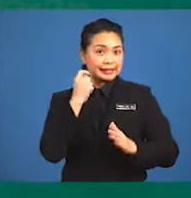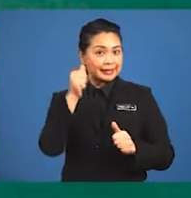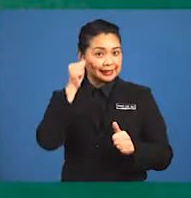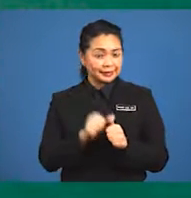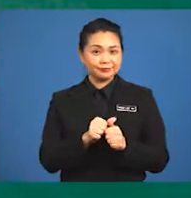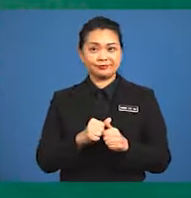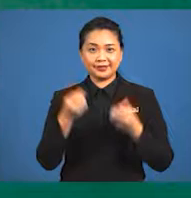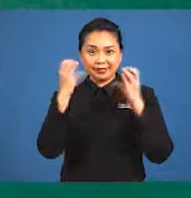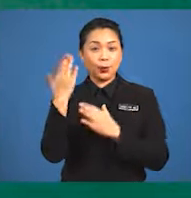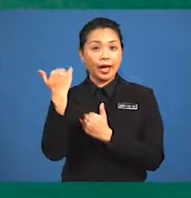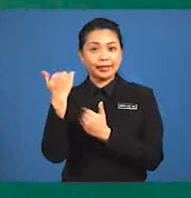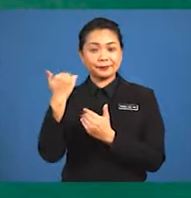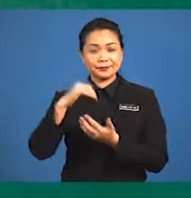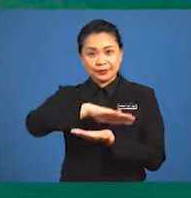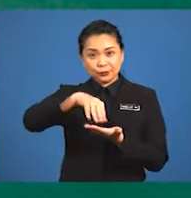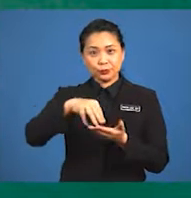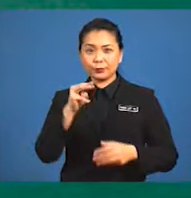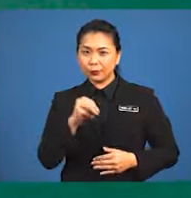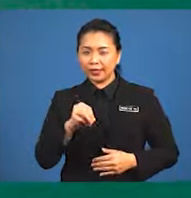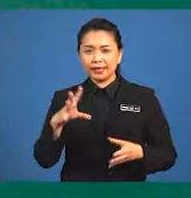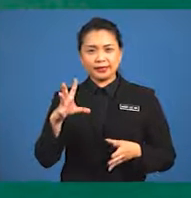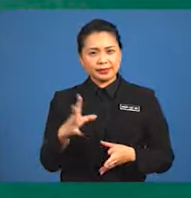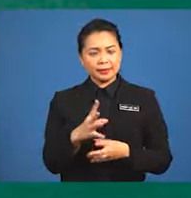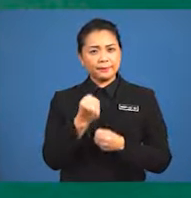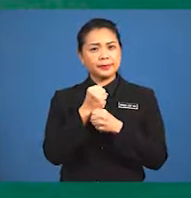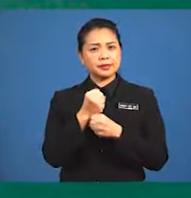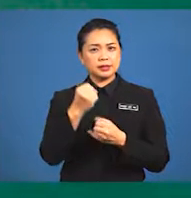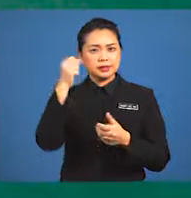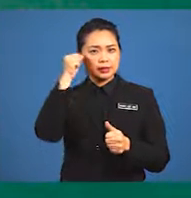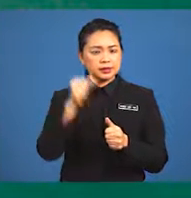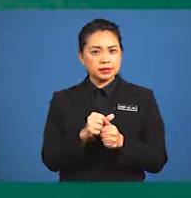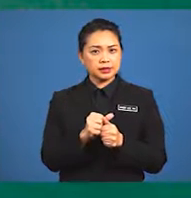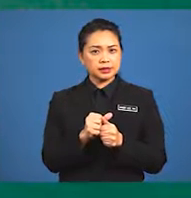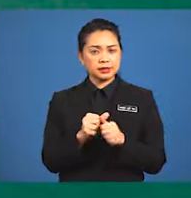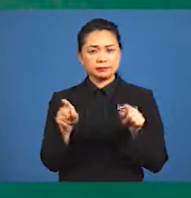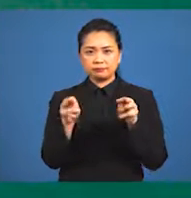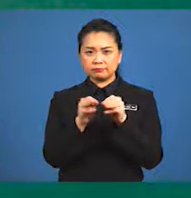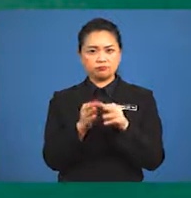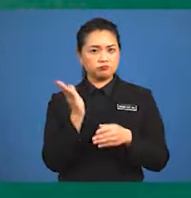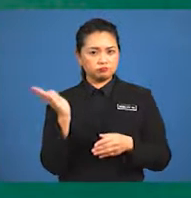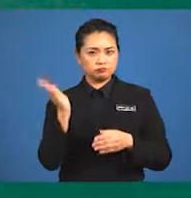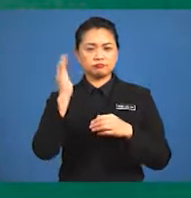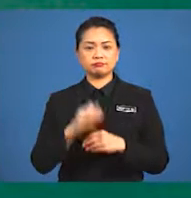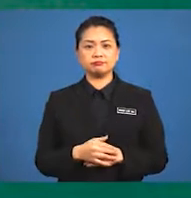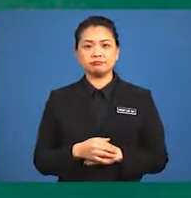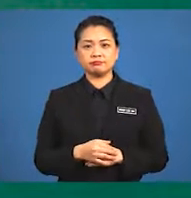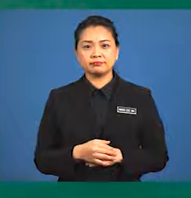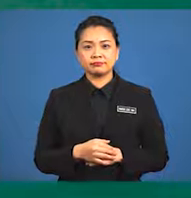Saya harap murid-murid dapat mengingat kembali proses kamiran seperti yang dipaparkan.